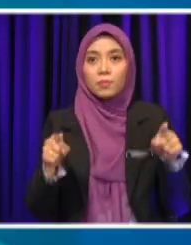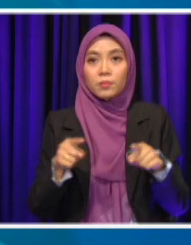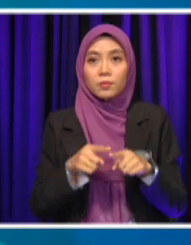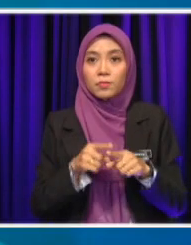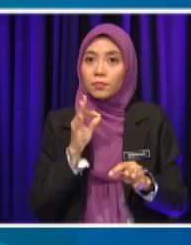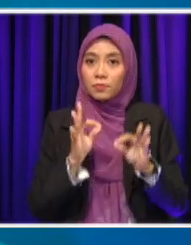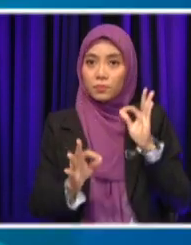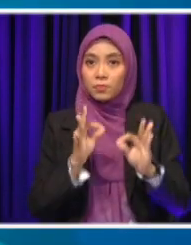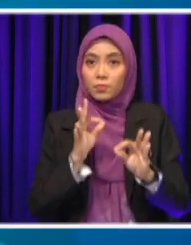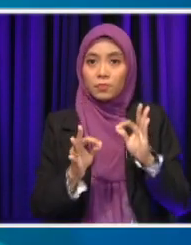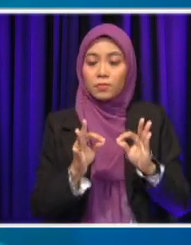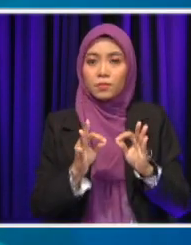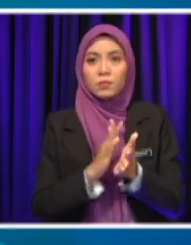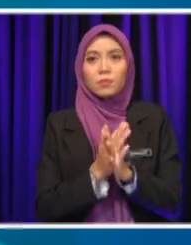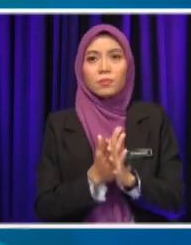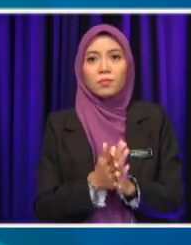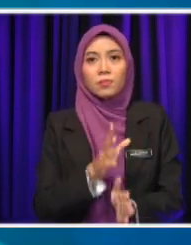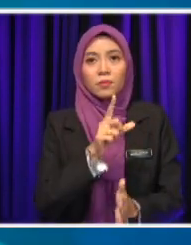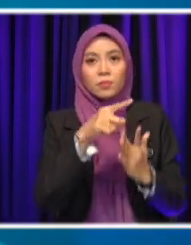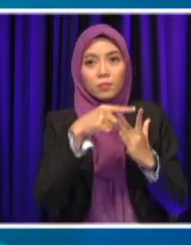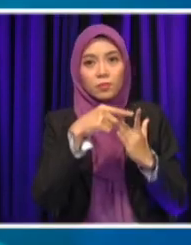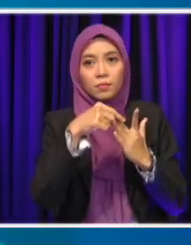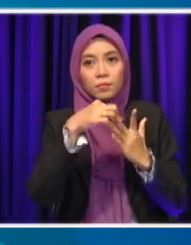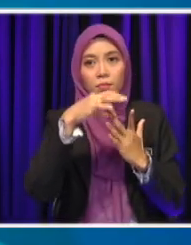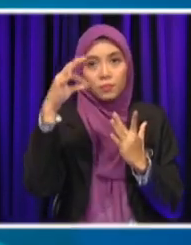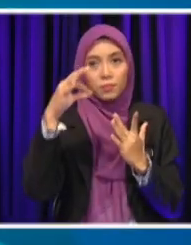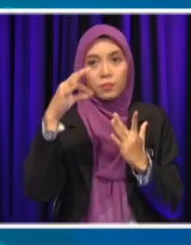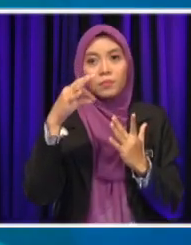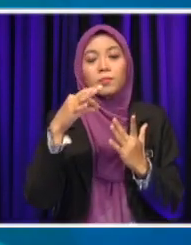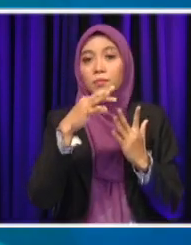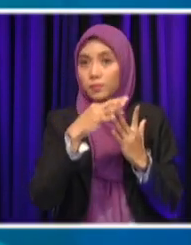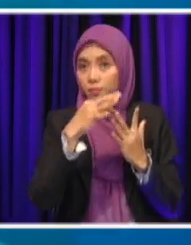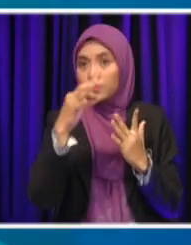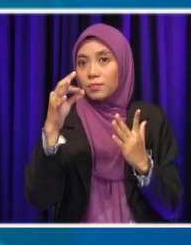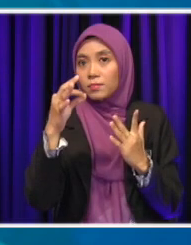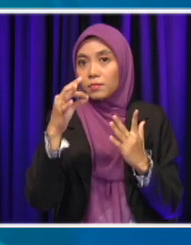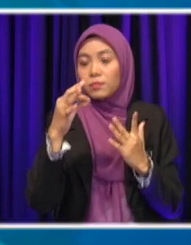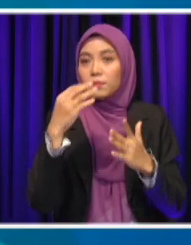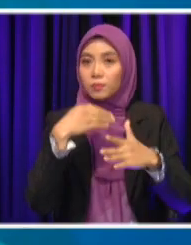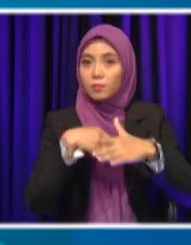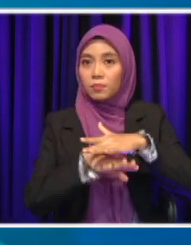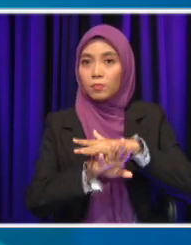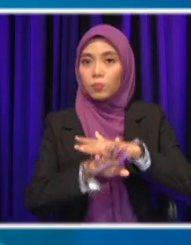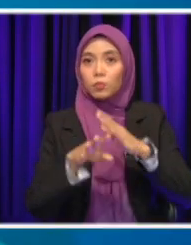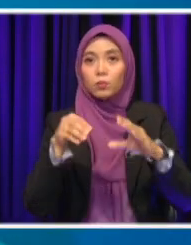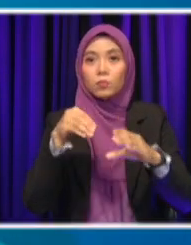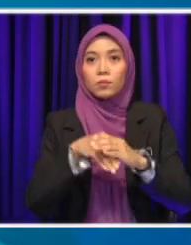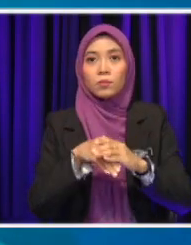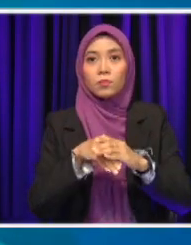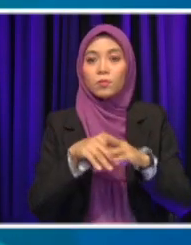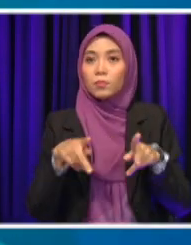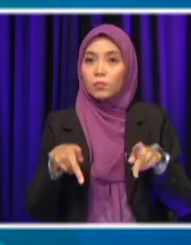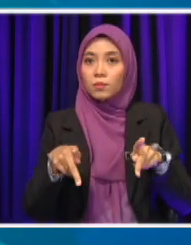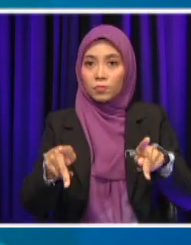tarik blok if masuk ke dalam paparan inilah. Okey. Kita akan tarik blok if masuk ke dalam paparan tersebut. Saya besarkan sedikit